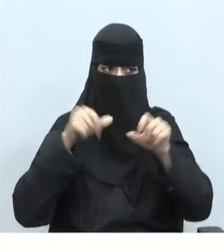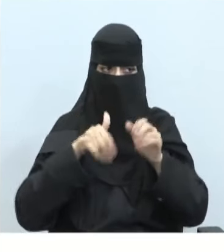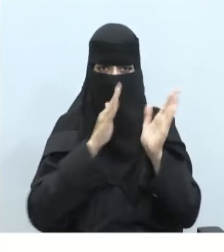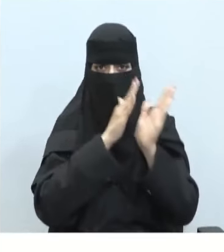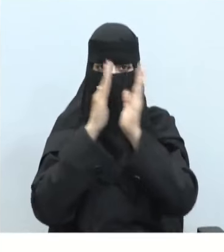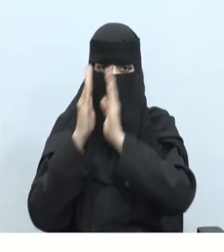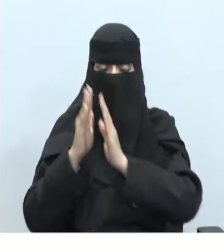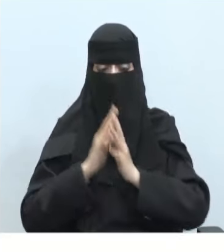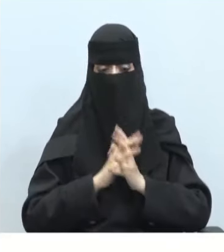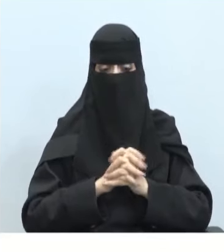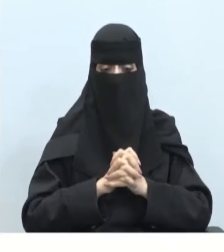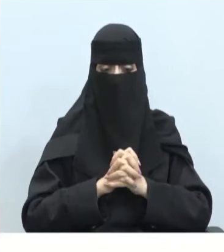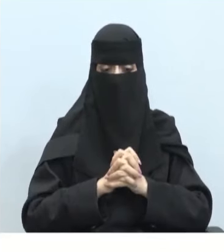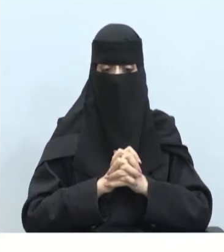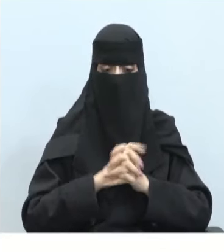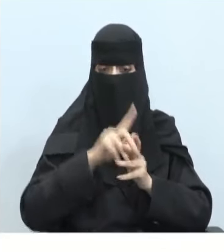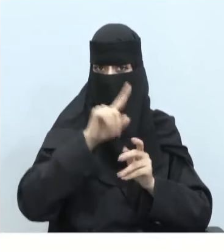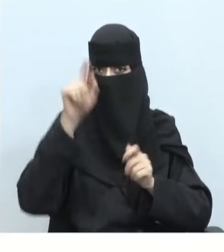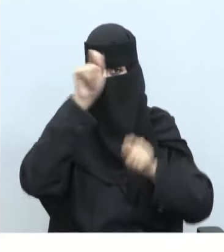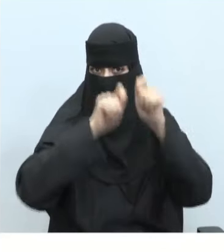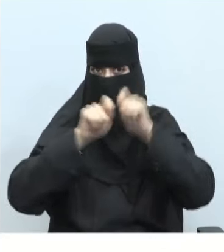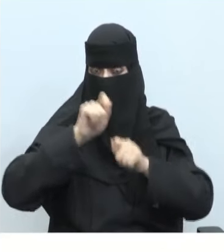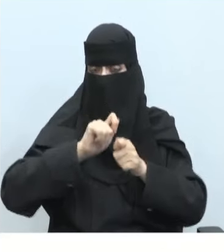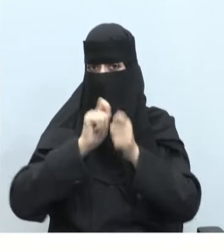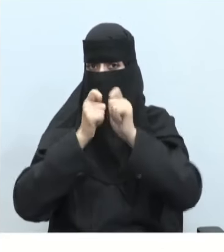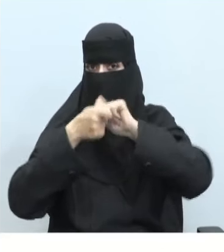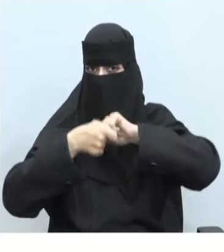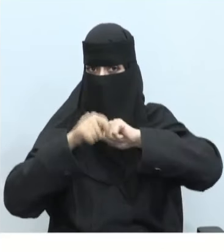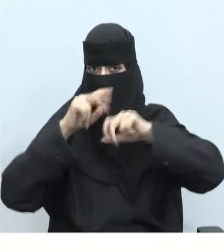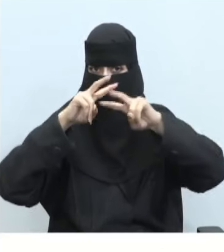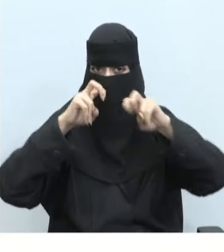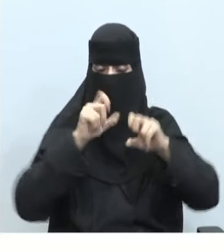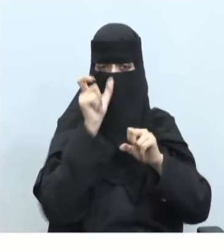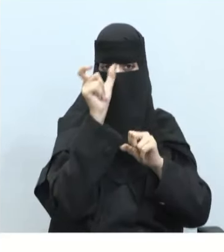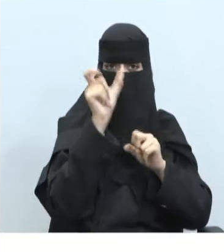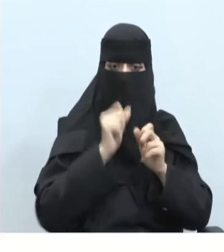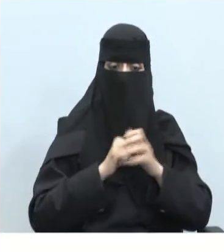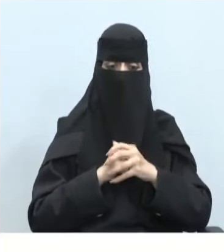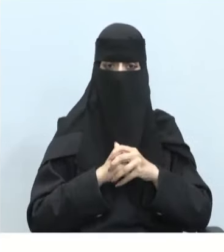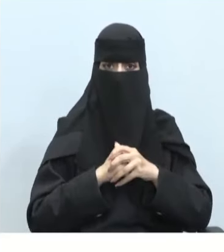مستندك اذا هذا الزر لا يستخدم للاستبدال وانما يبحث عن